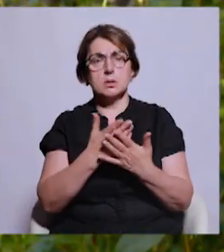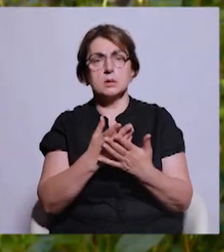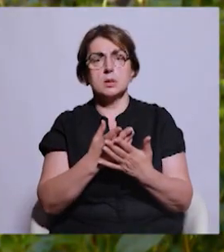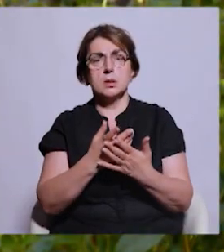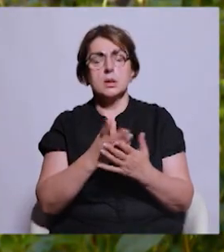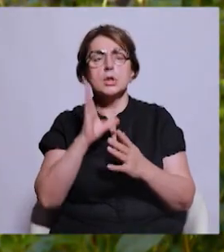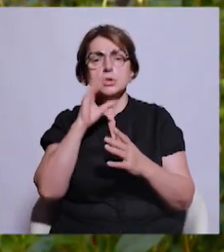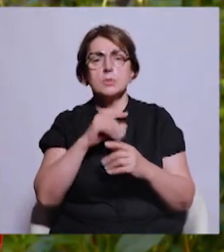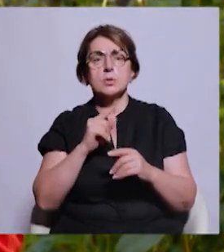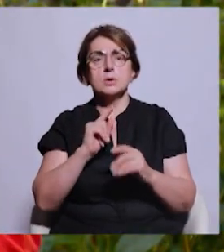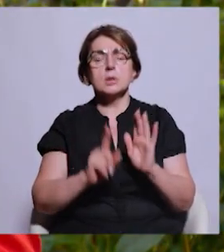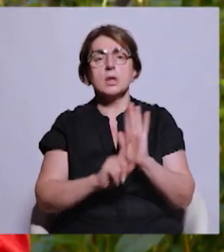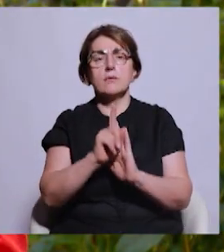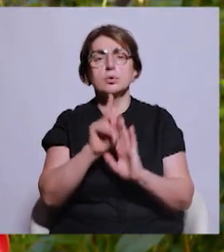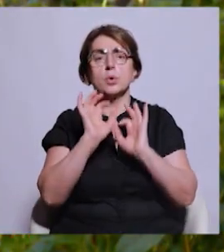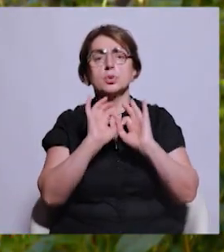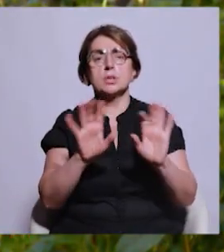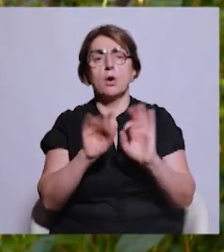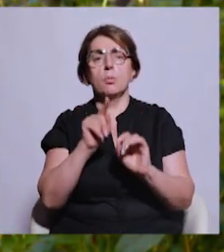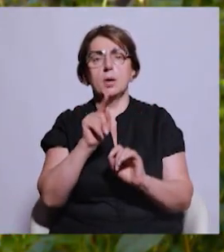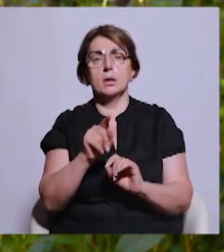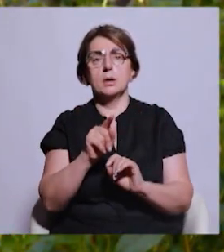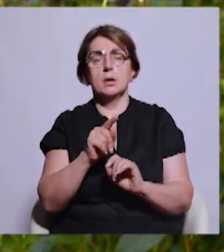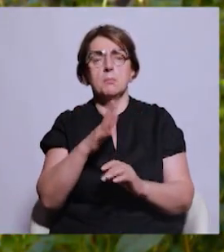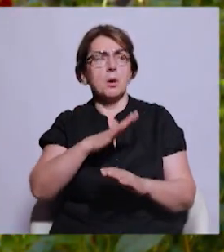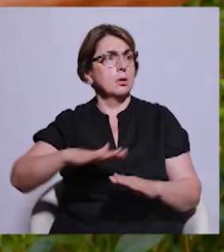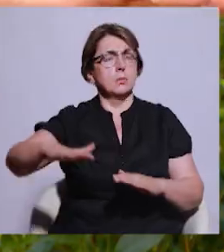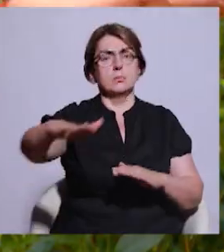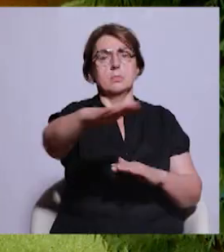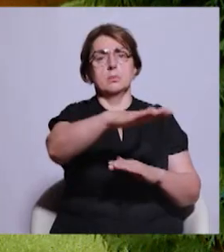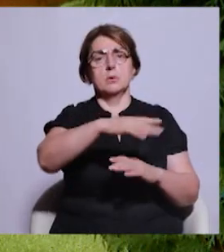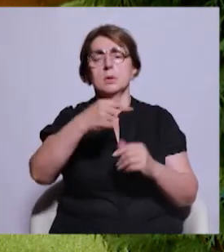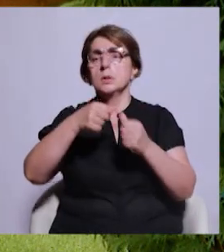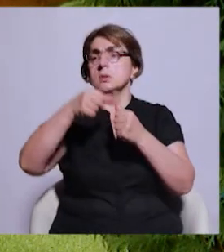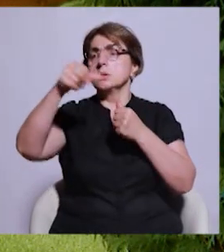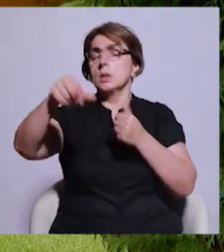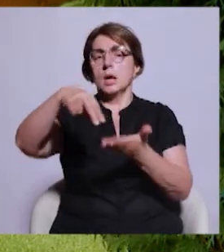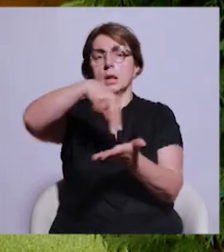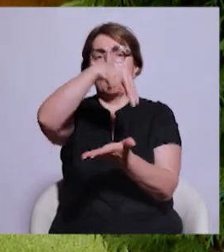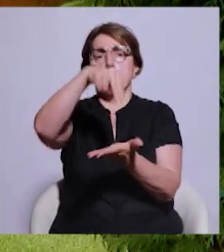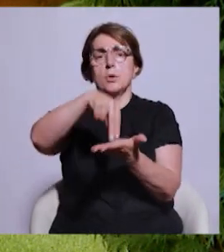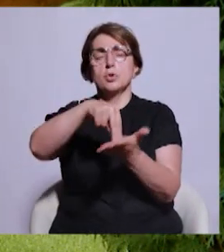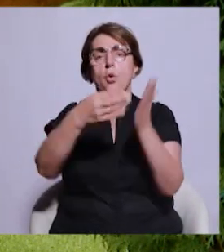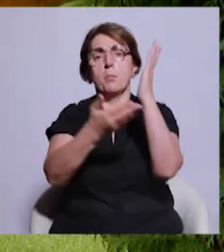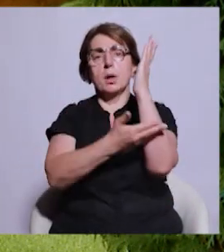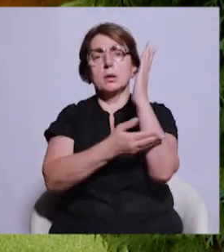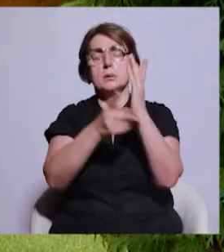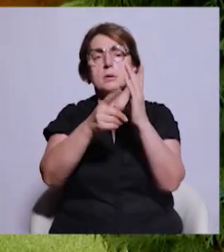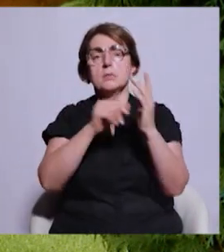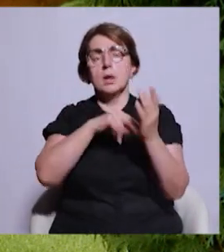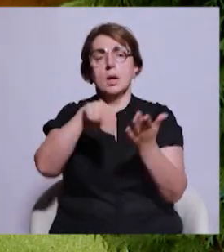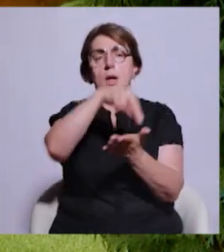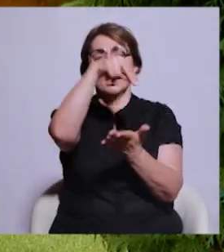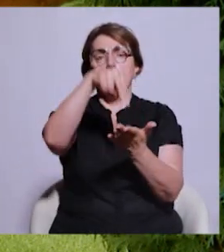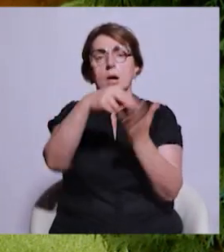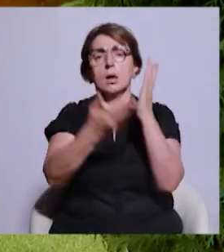არის წარმოდგენილი. შემიძლია დავიწყოს საუბარი ტრიალ მინდორში ცალკე მდგომ ხეზე. ხე